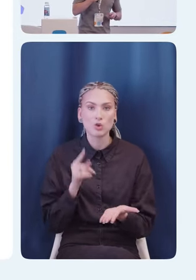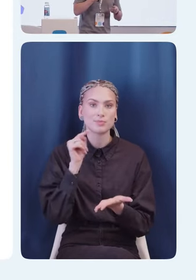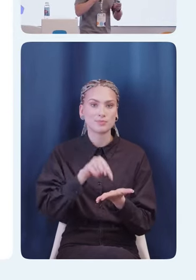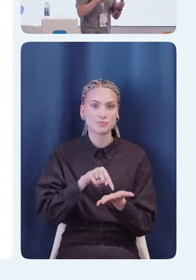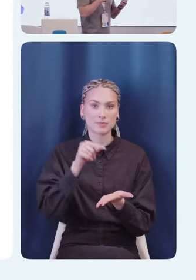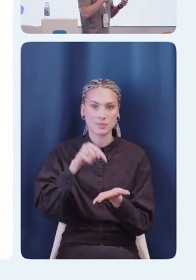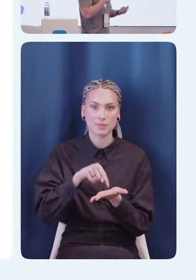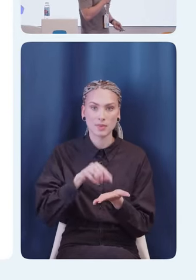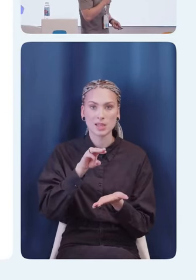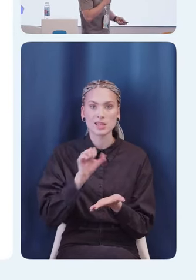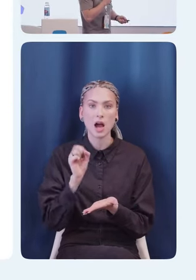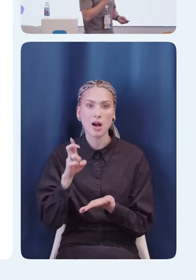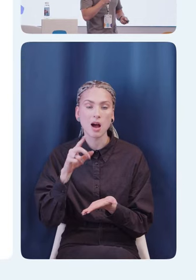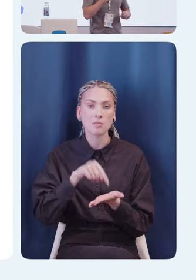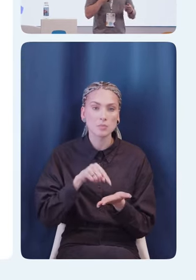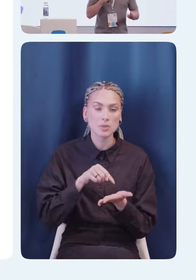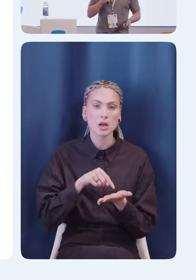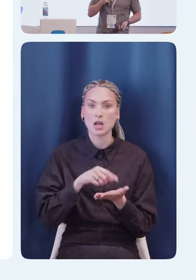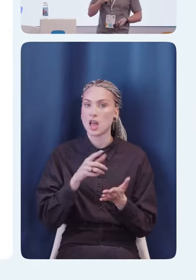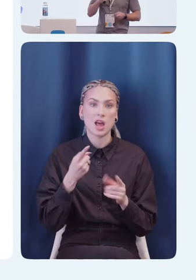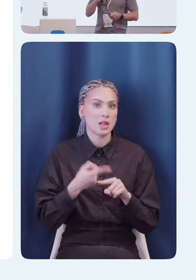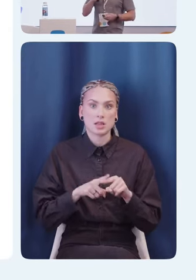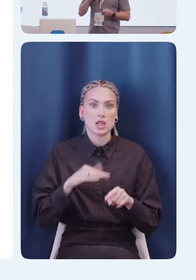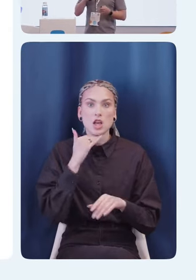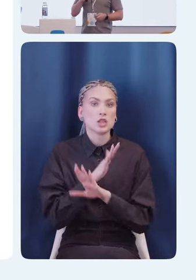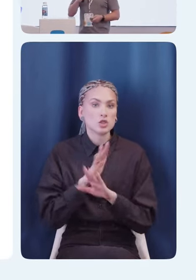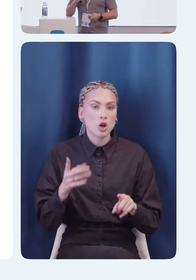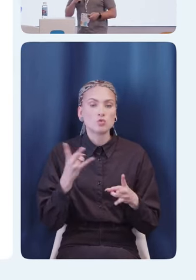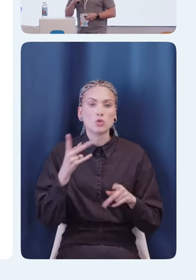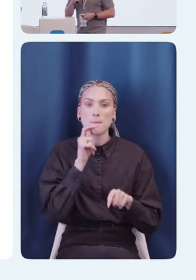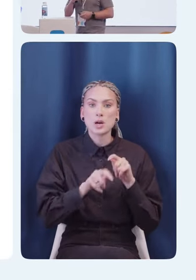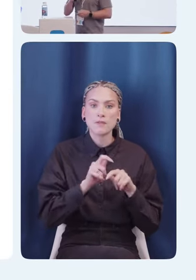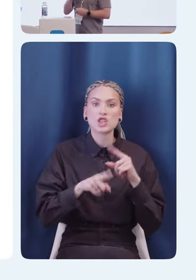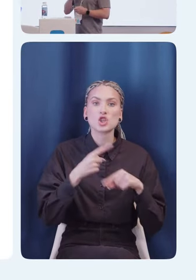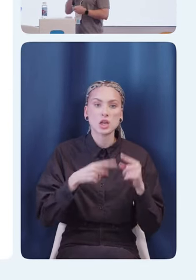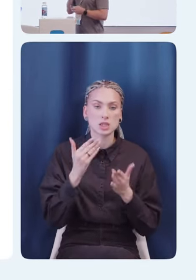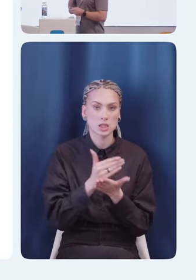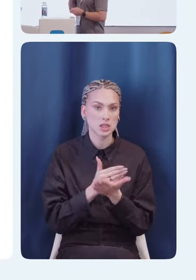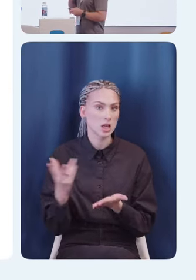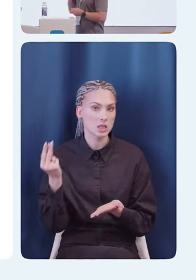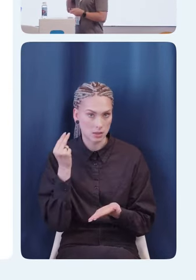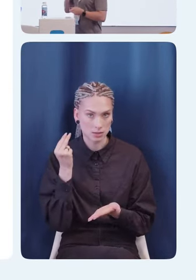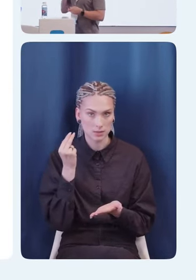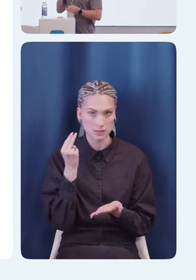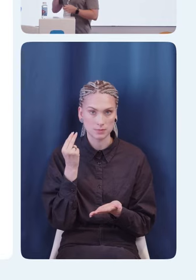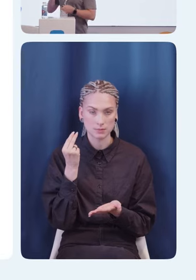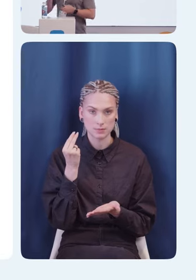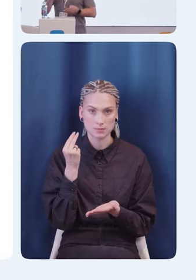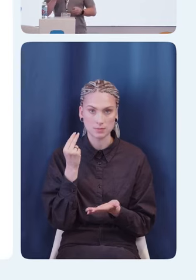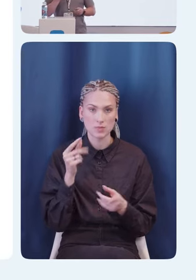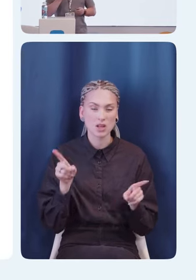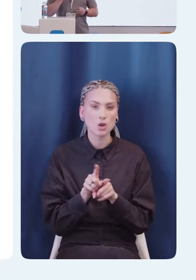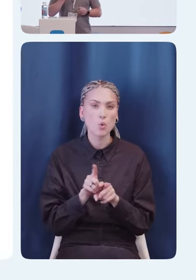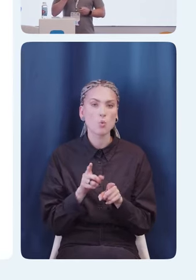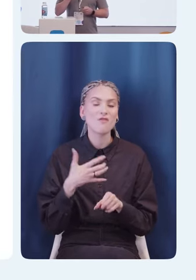Tab с браузера, с клавиатуры недостаточно. Нужно обязательно проверить через скринридер. И такой